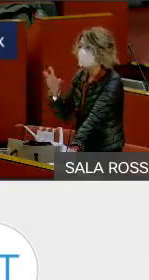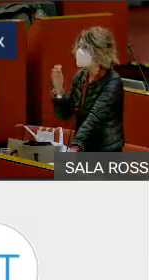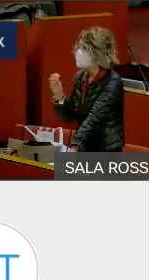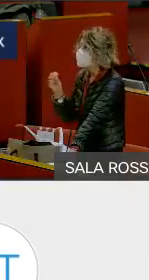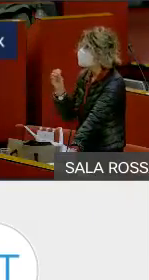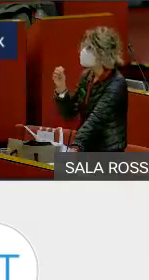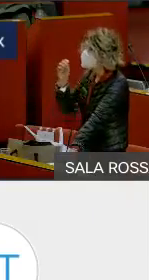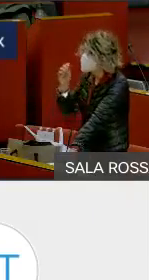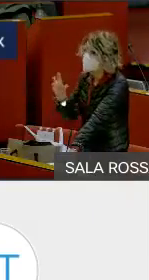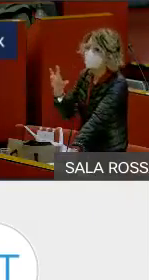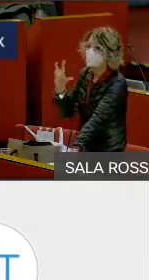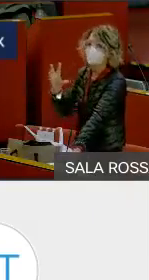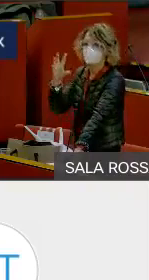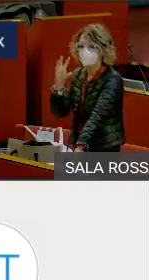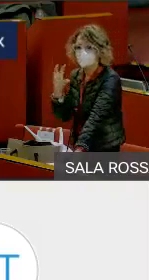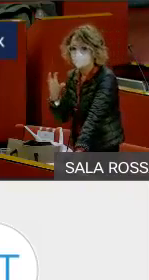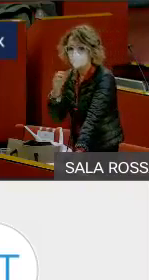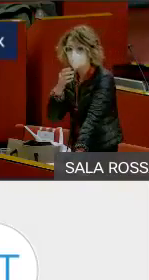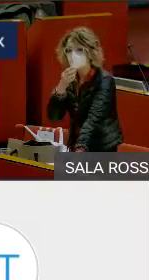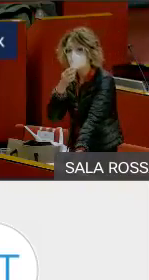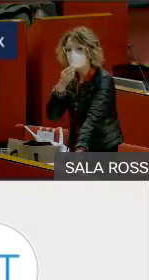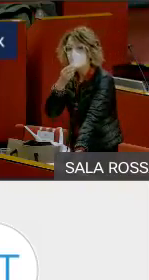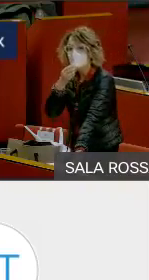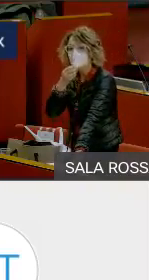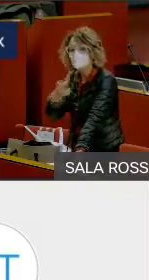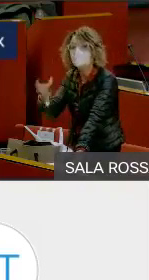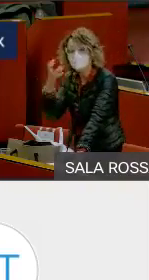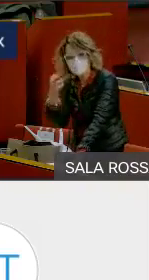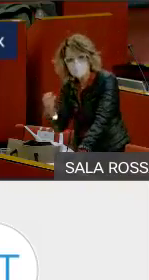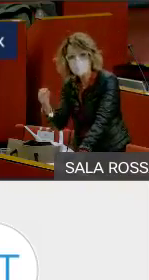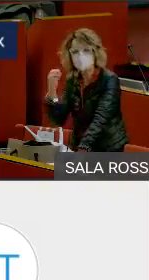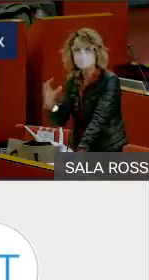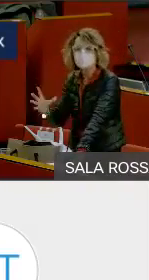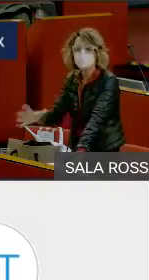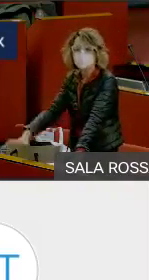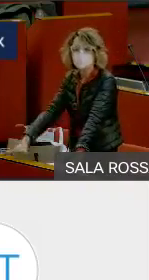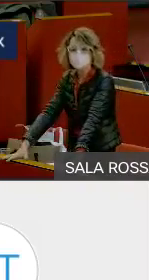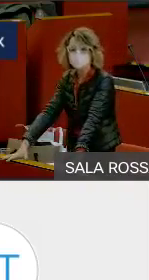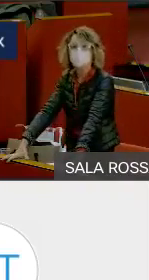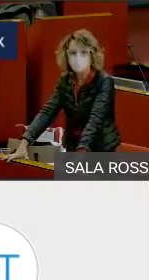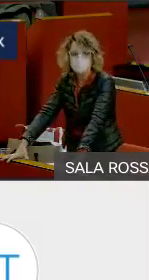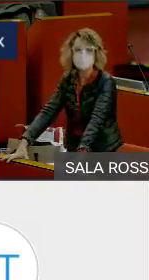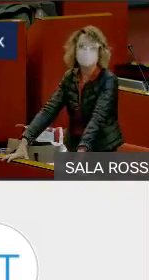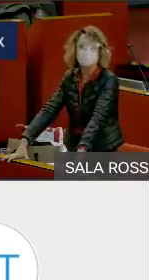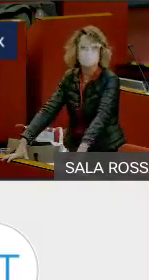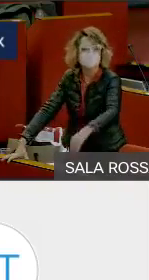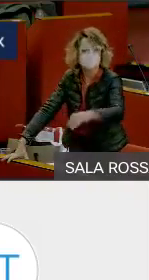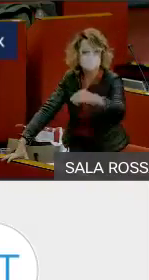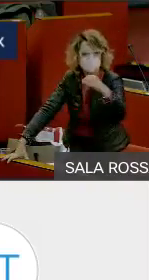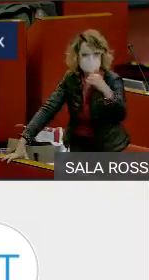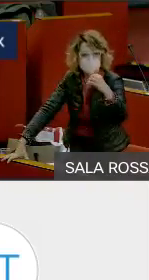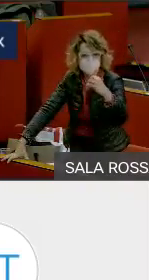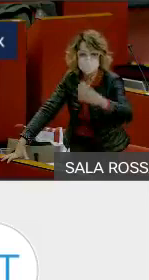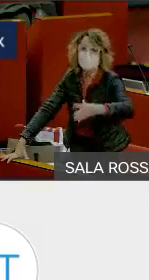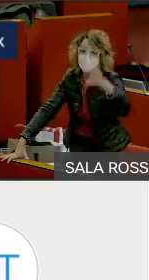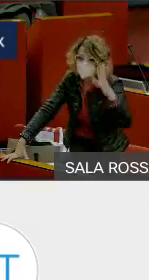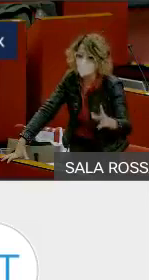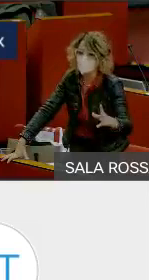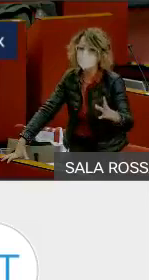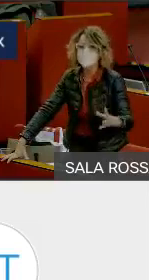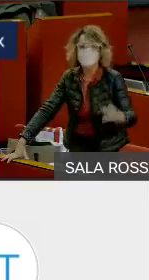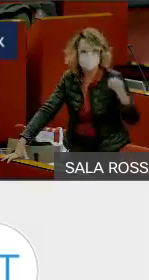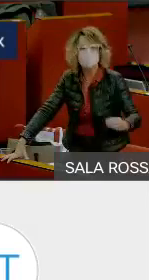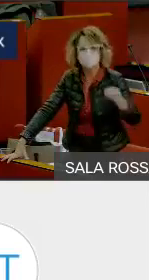perché non solo non vi affermato ma ha affermato il principio che voi e a voi